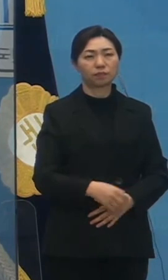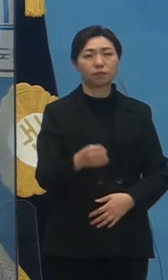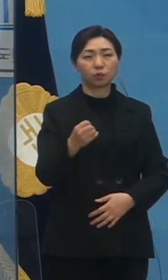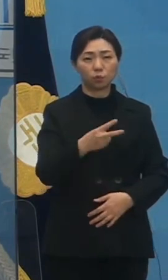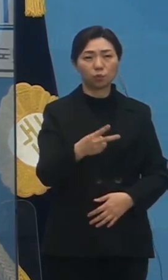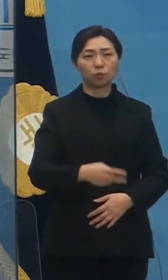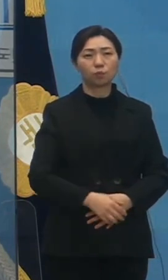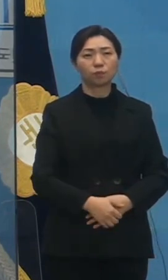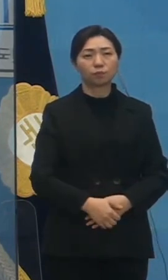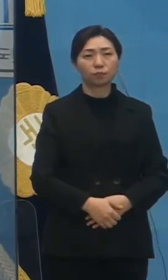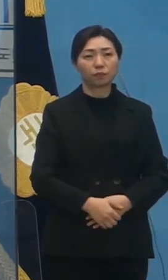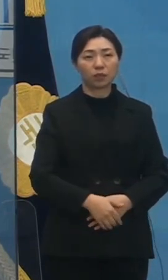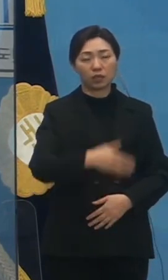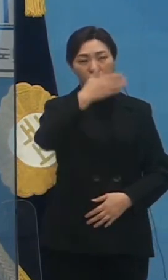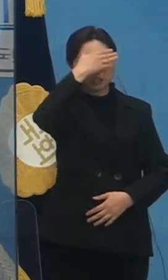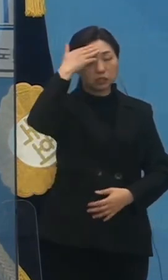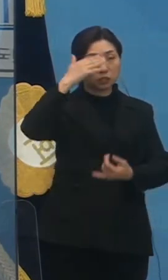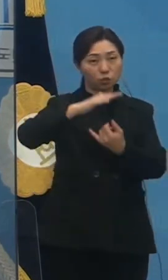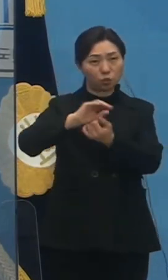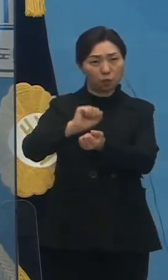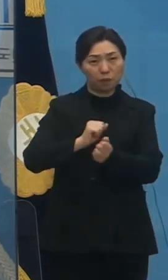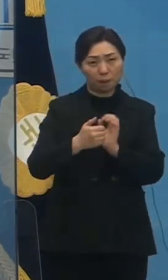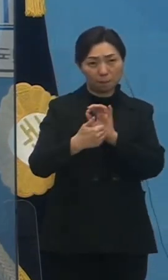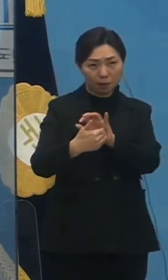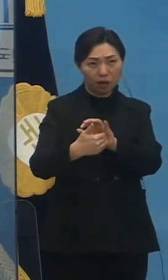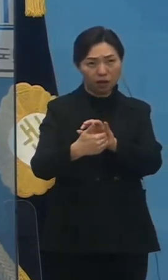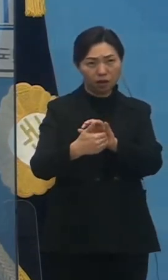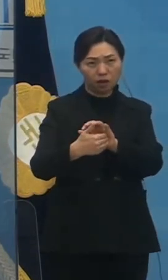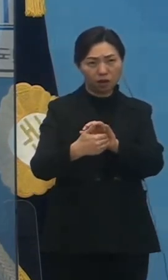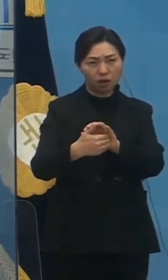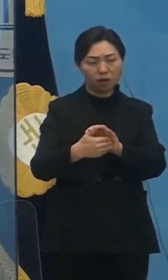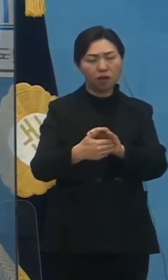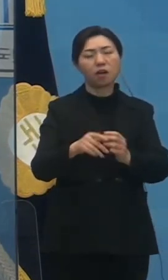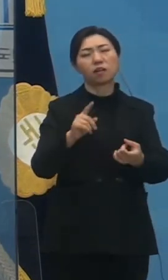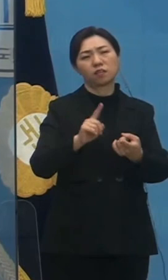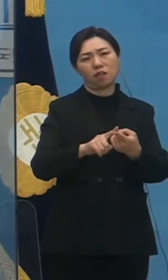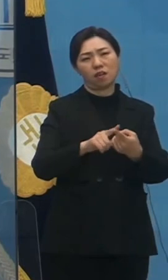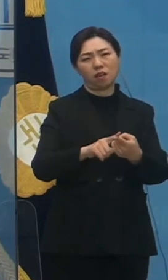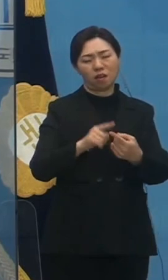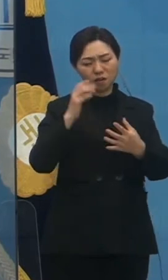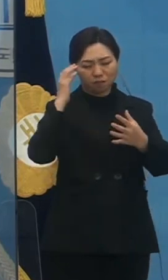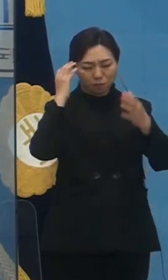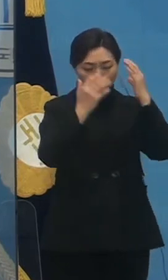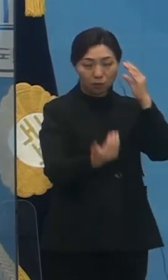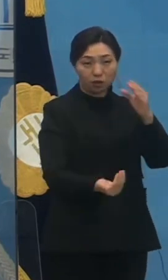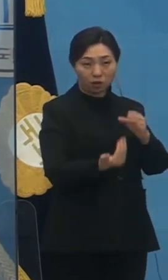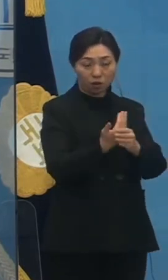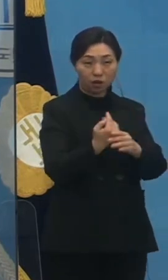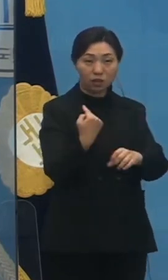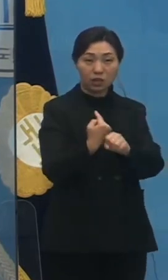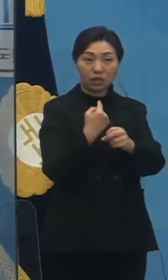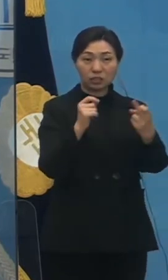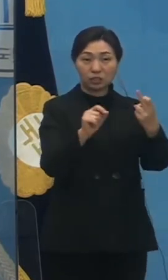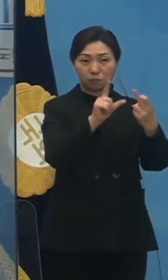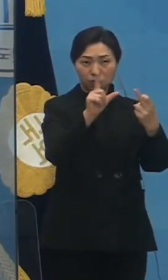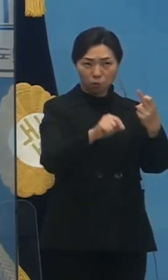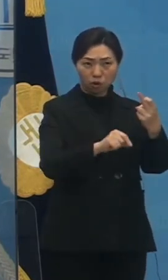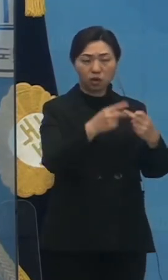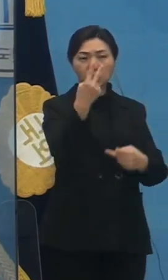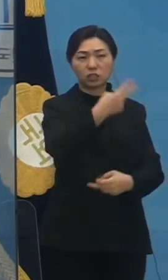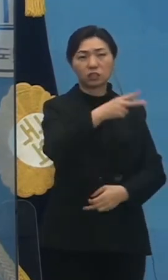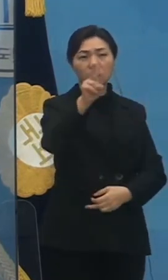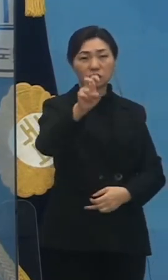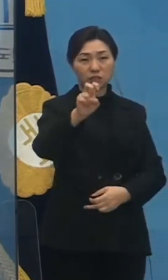아닙니다. 청소년 방역 패스에 대한 혼란도 이어지고 있습니다. 작년 12월 방역 당국은